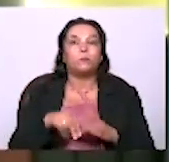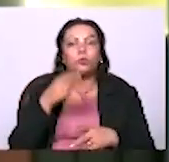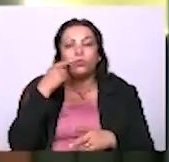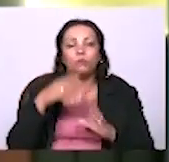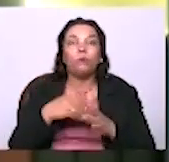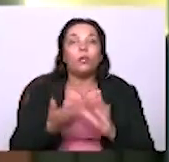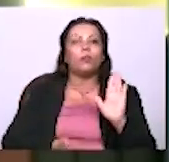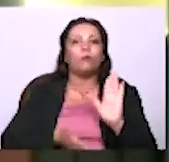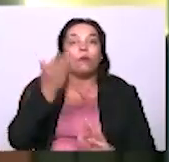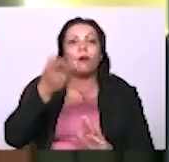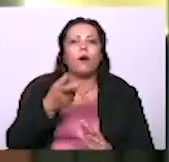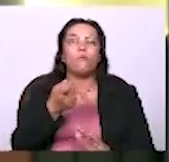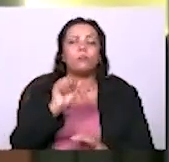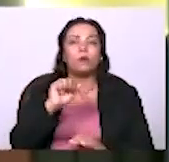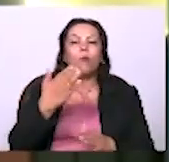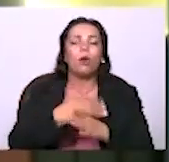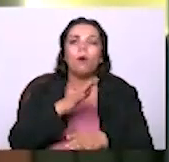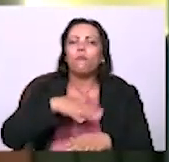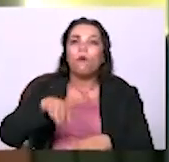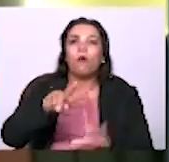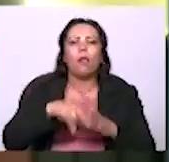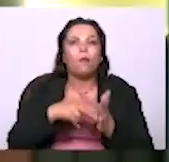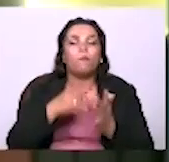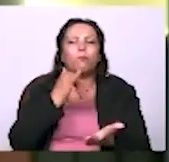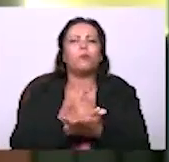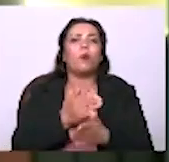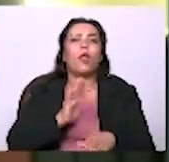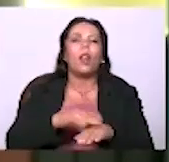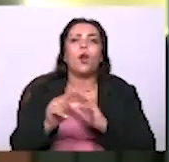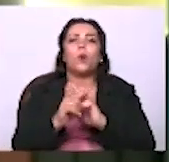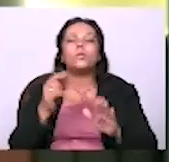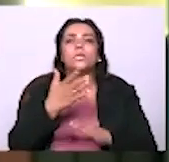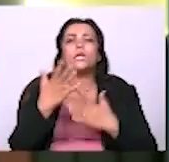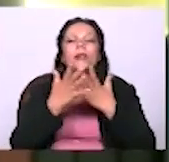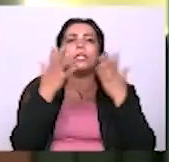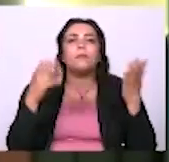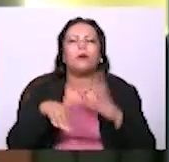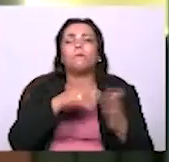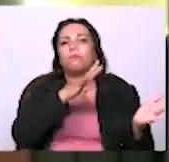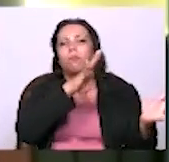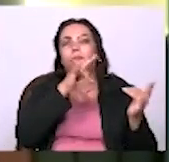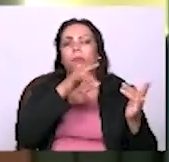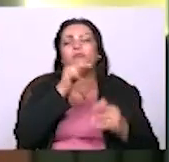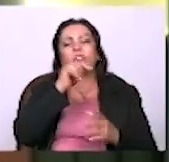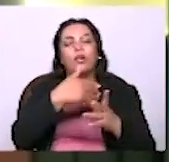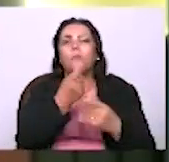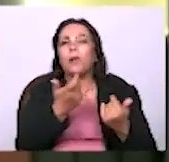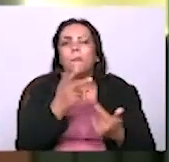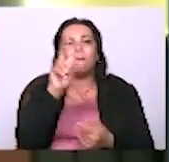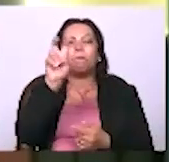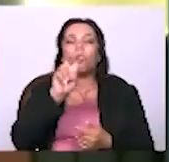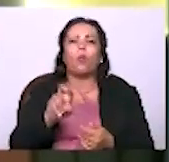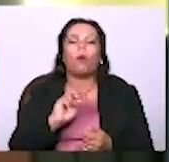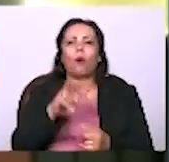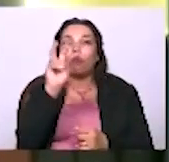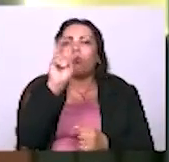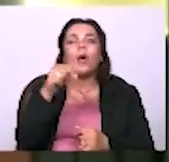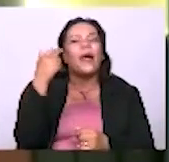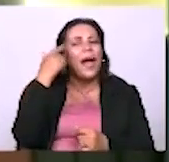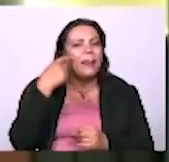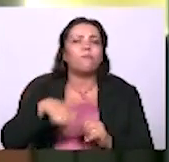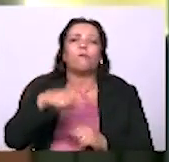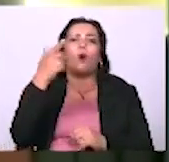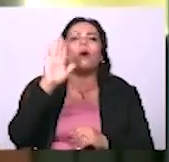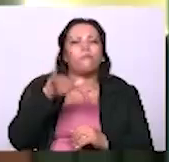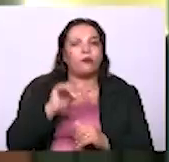بيرتفع اسعارها واحنا في كل الاحوال بنعتمد على جانب كبير جدا بالاستيراد والاستيراد بالدولار والدولار زي ما احنا عارفين